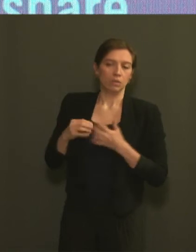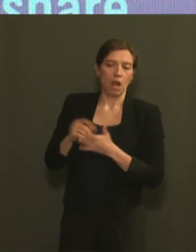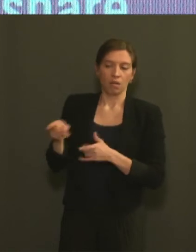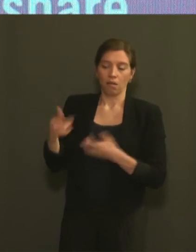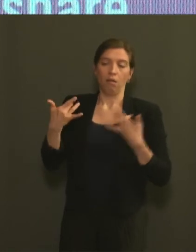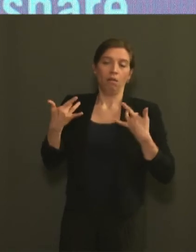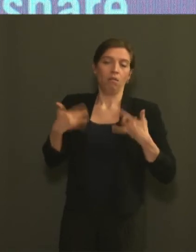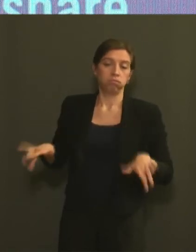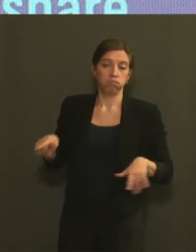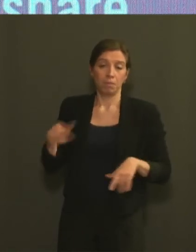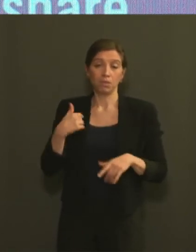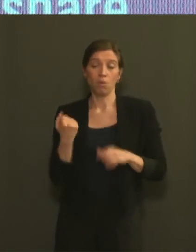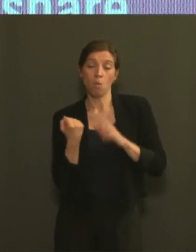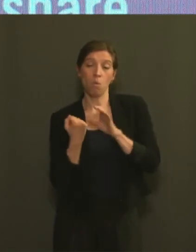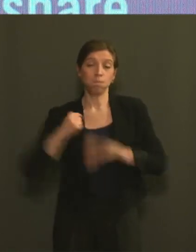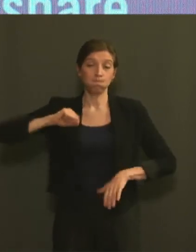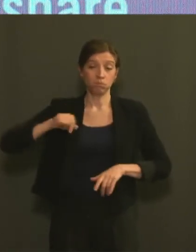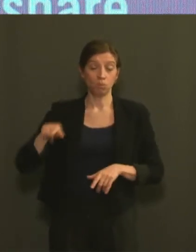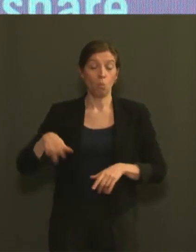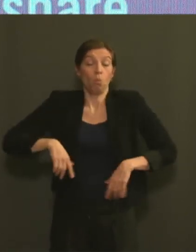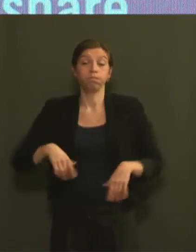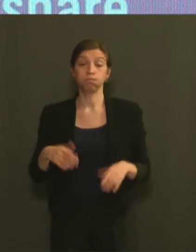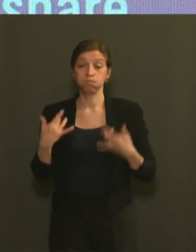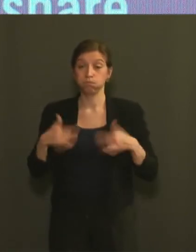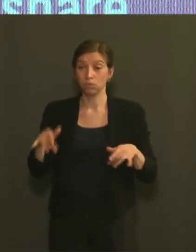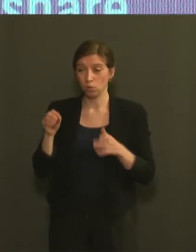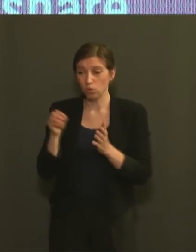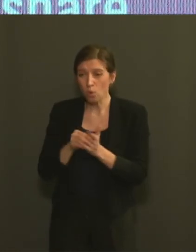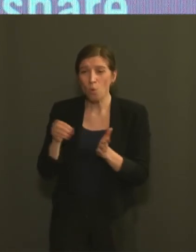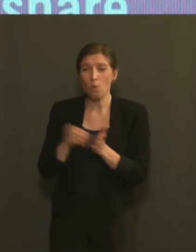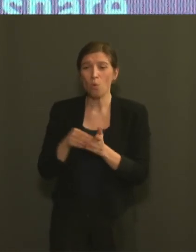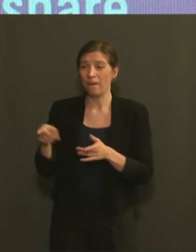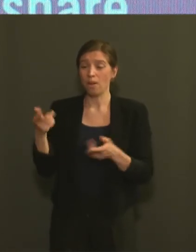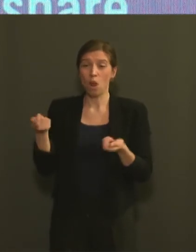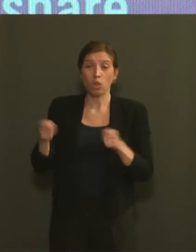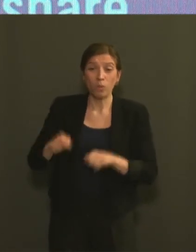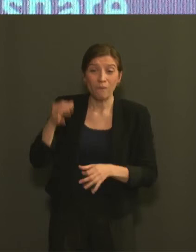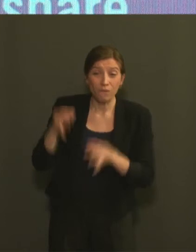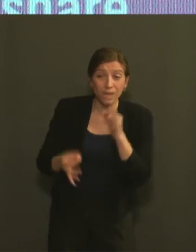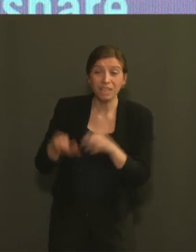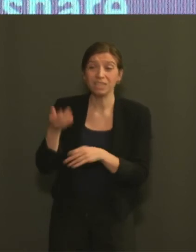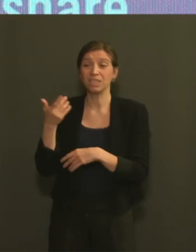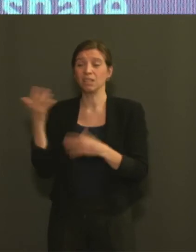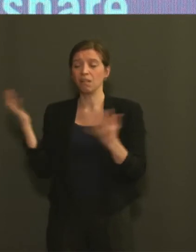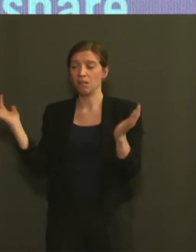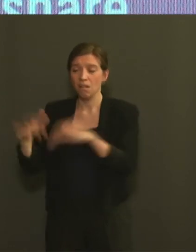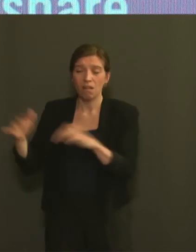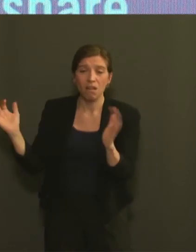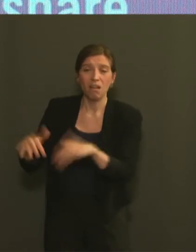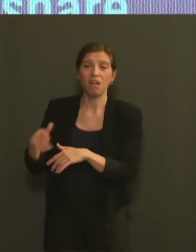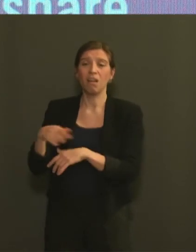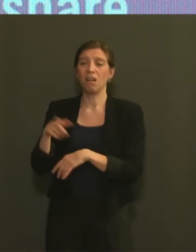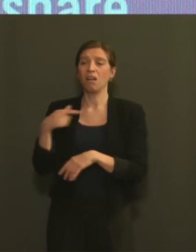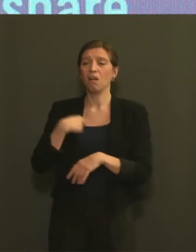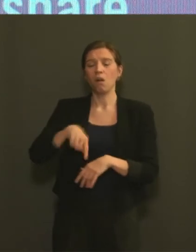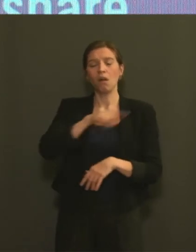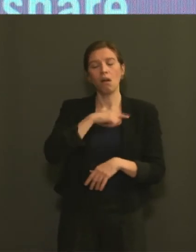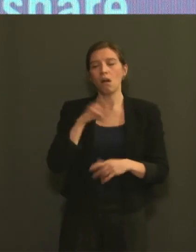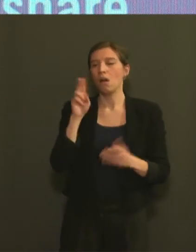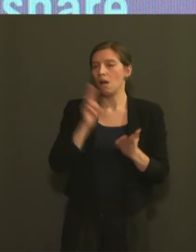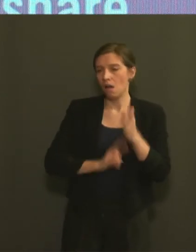d'un film morning man u need collectif force est d admettre